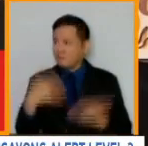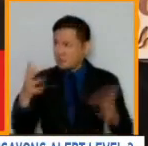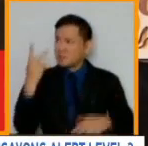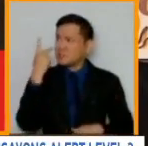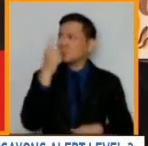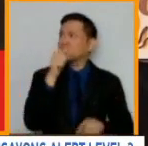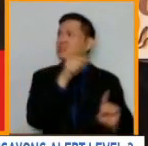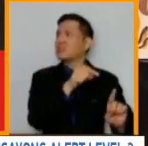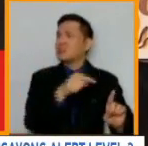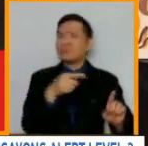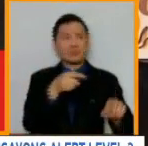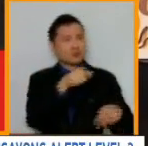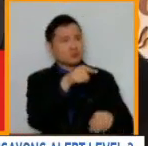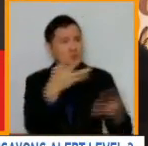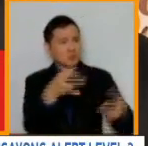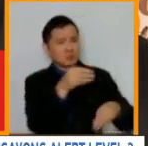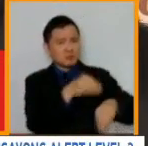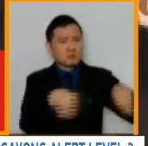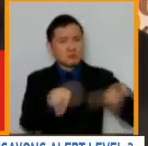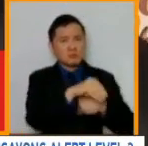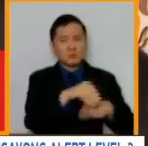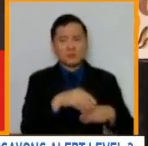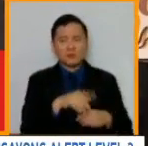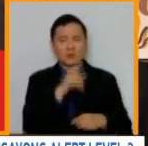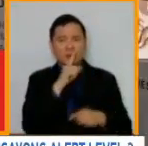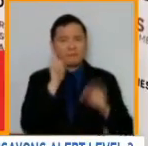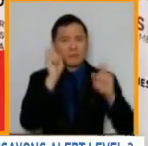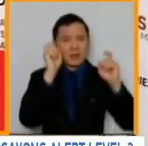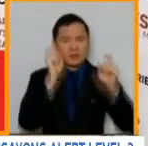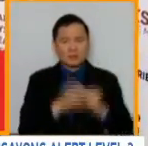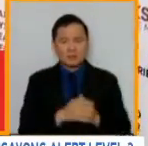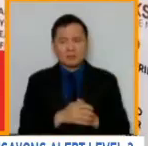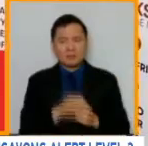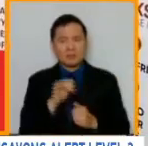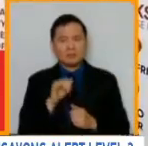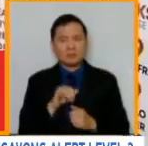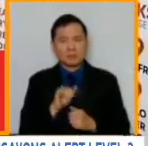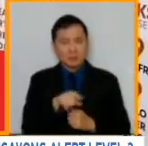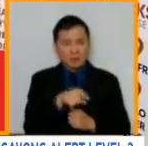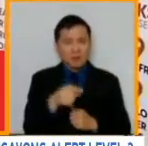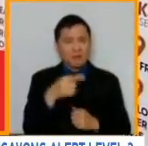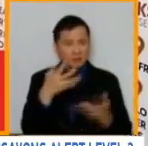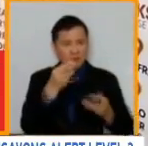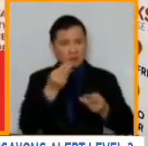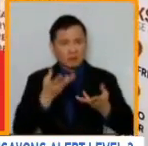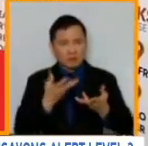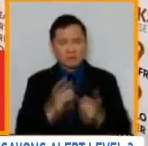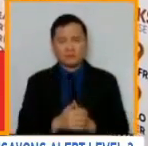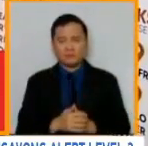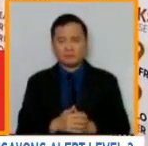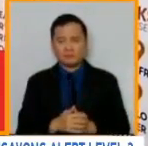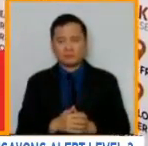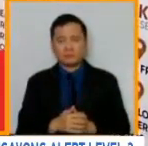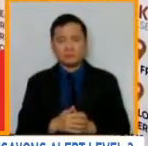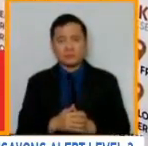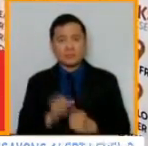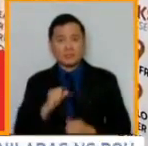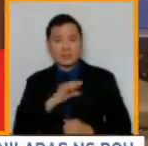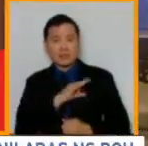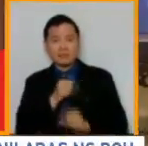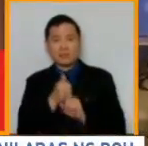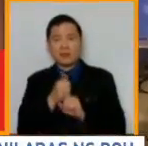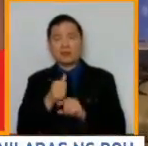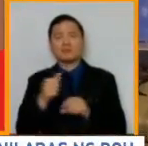niyo po yun eh. Gumanon siya, ang bilis nga po eh. Sabi, gumanon yung bata. Isang working student ng cashier, kaya malaking bagay daw na naging alerto